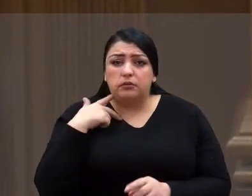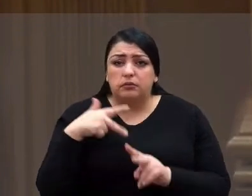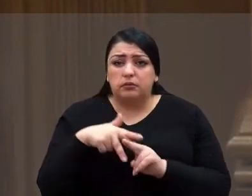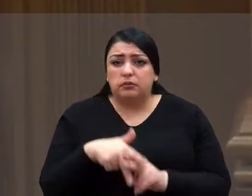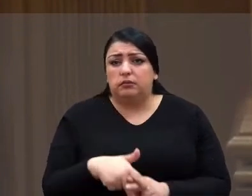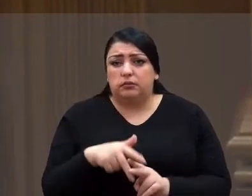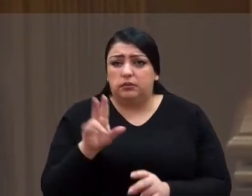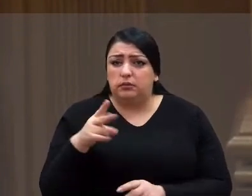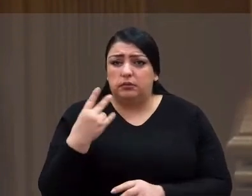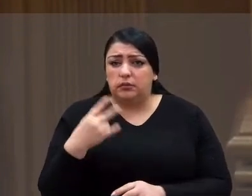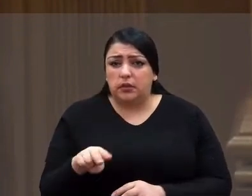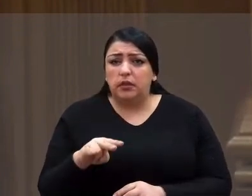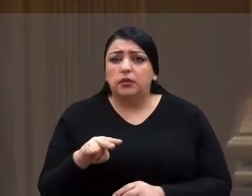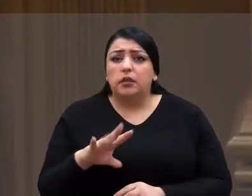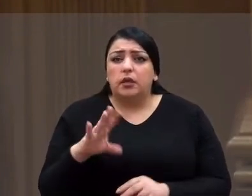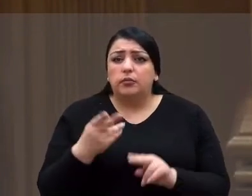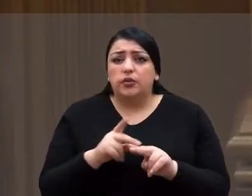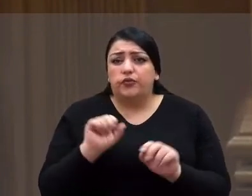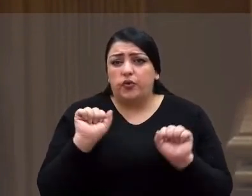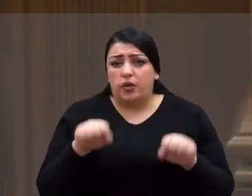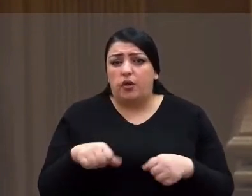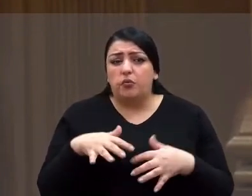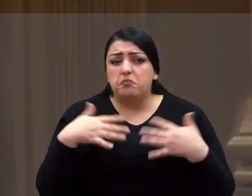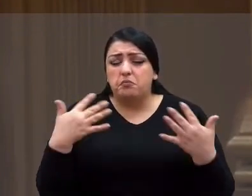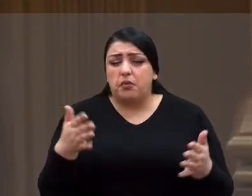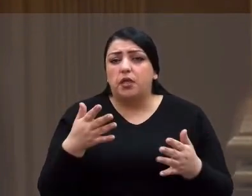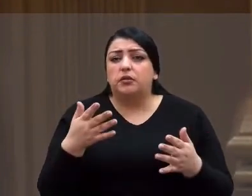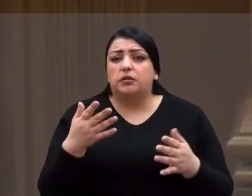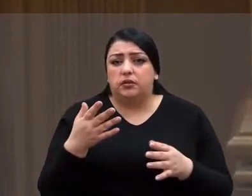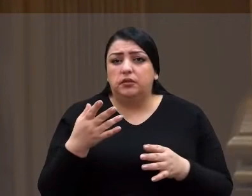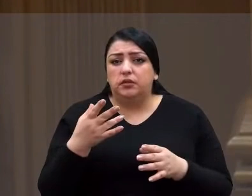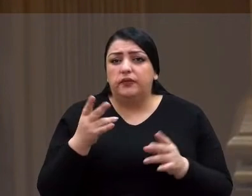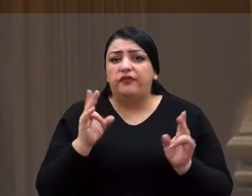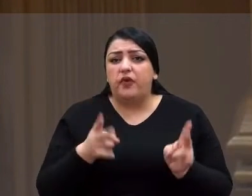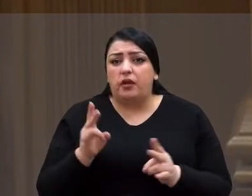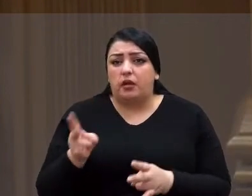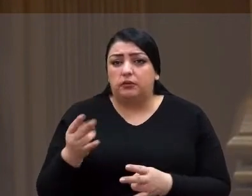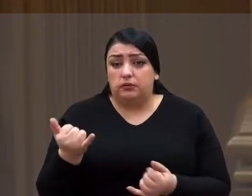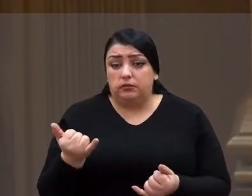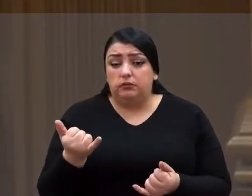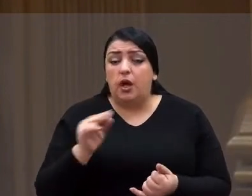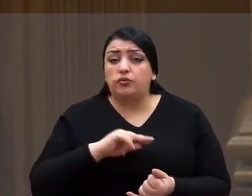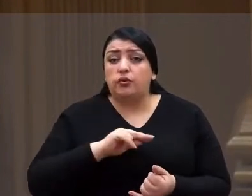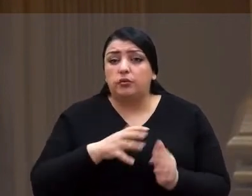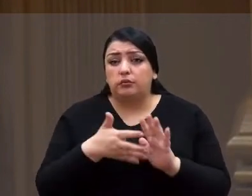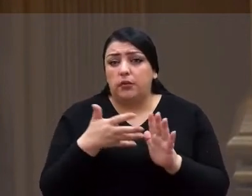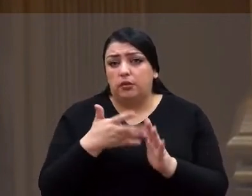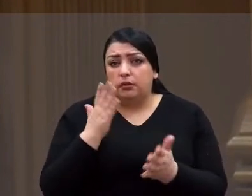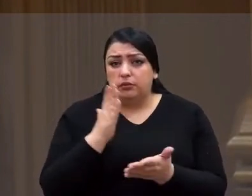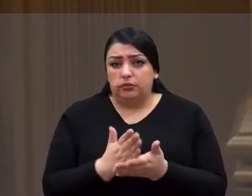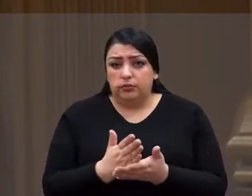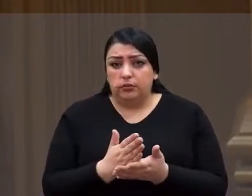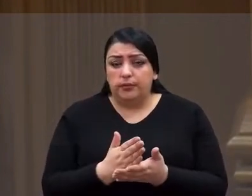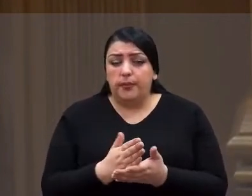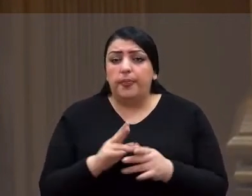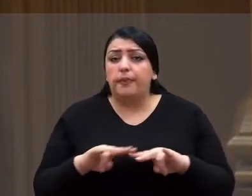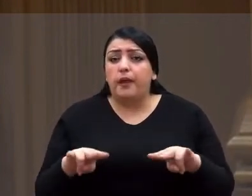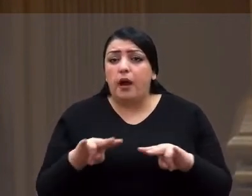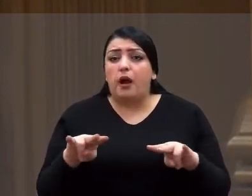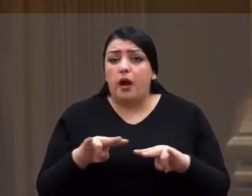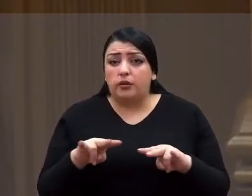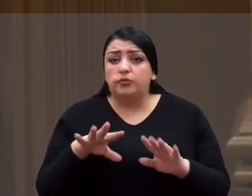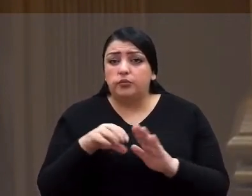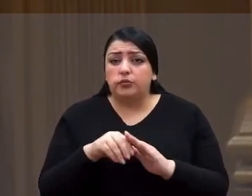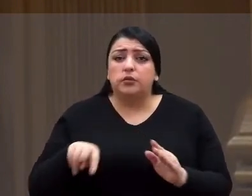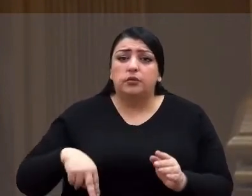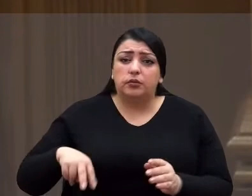որը հանգեցնելու է իրական վնասների։ Մեր մոտ այսօր կա աշխատողների պակաս, Գործատուները նախարարությունը նա ներկայացի